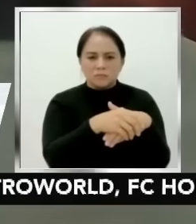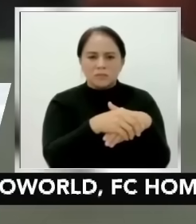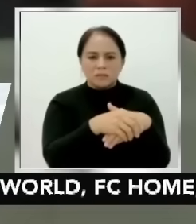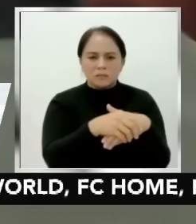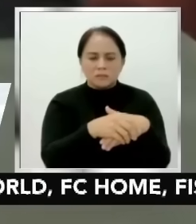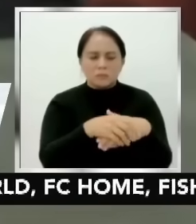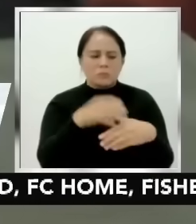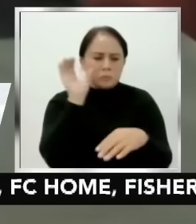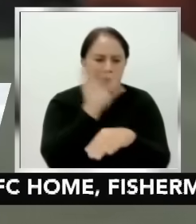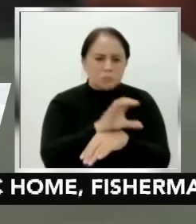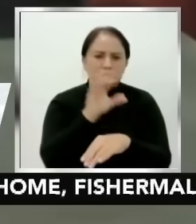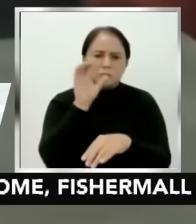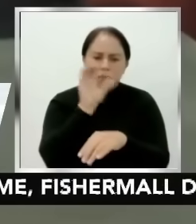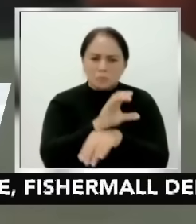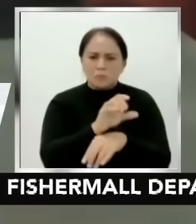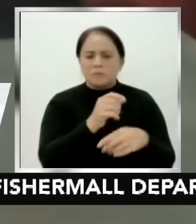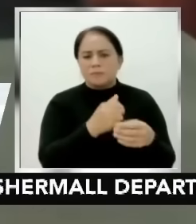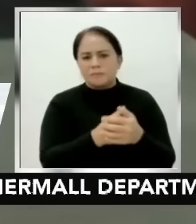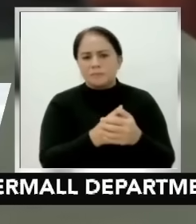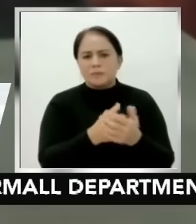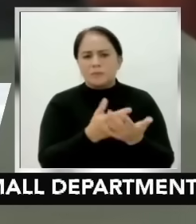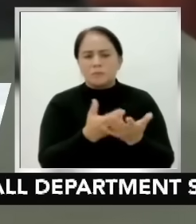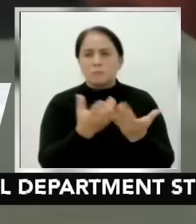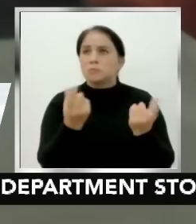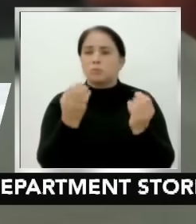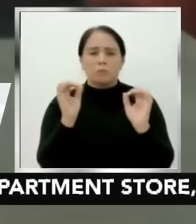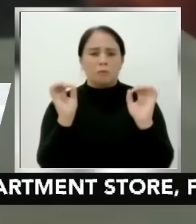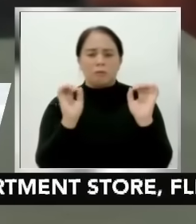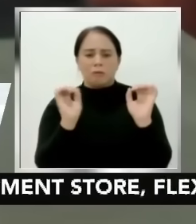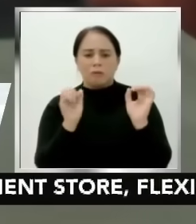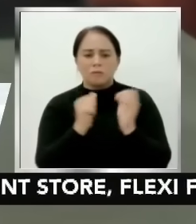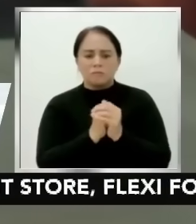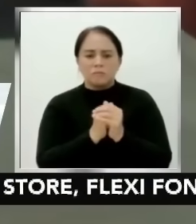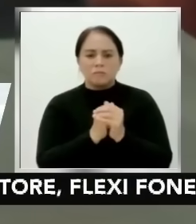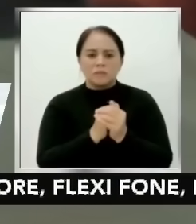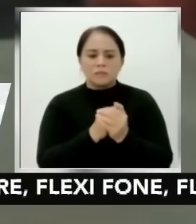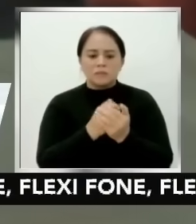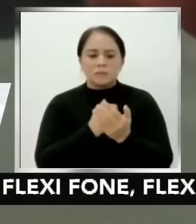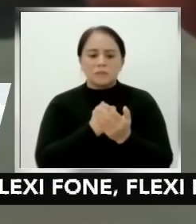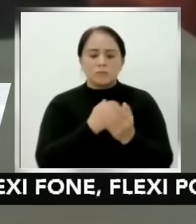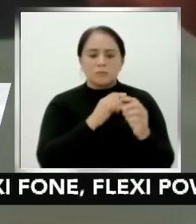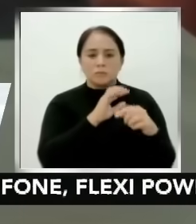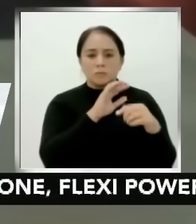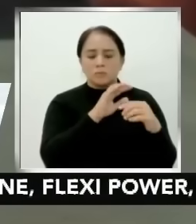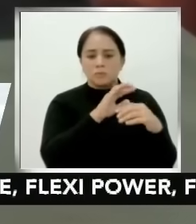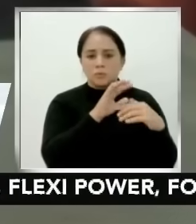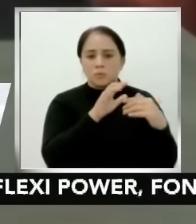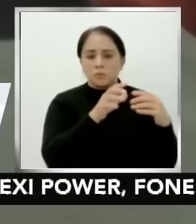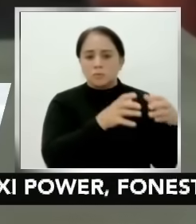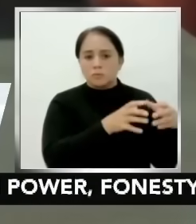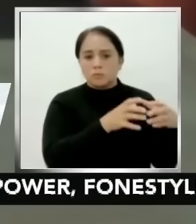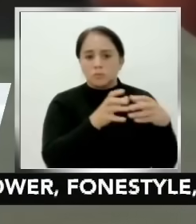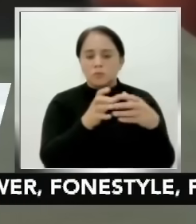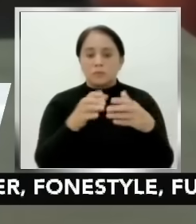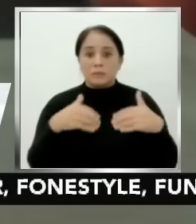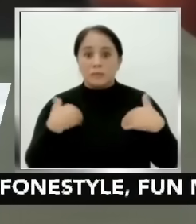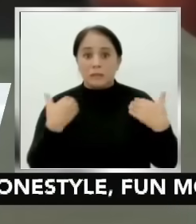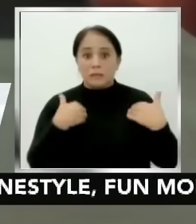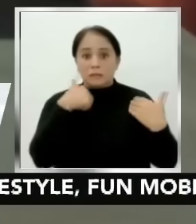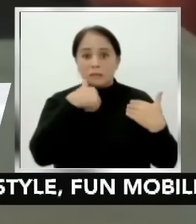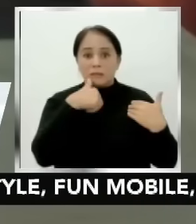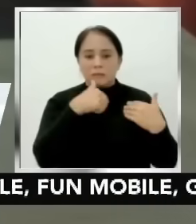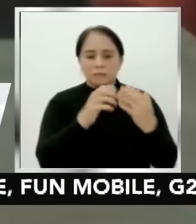pinipilit, saka wala silang magawa. Bali, pinapapunta lahat yung mga minor de edad, line by